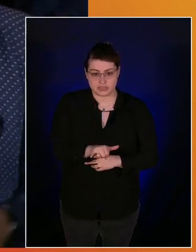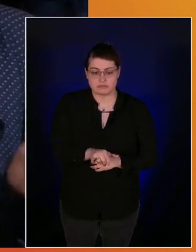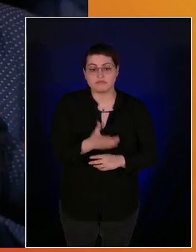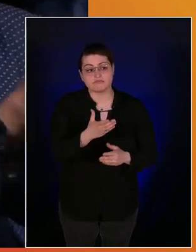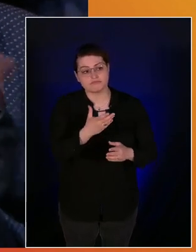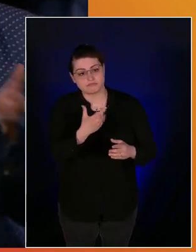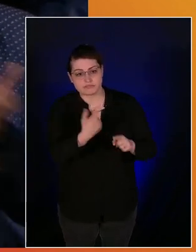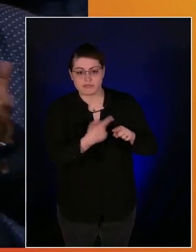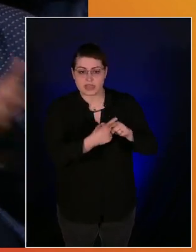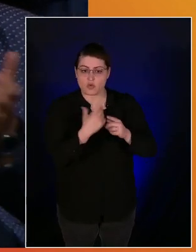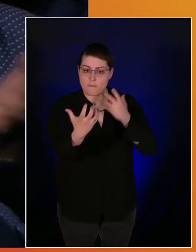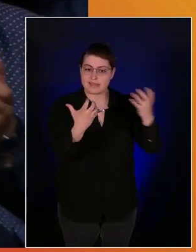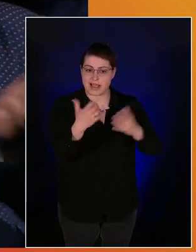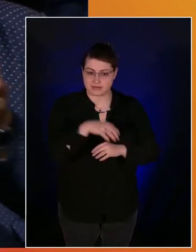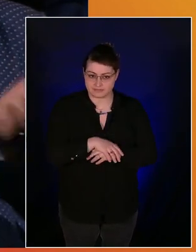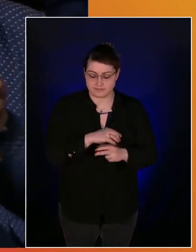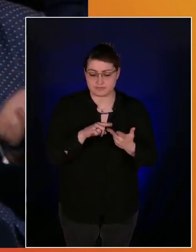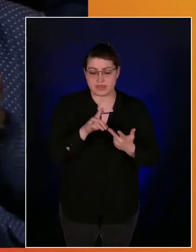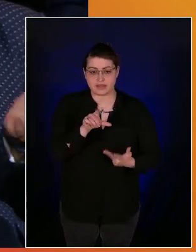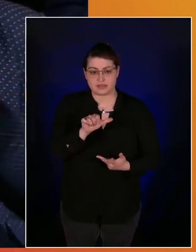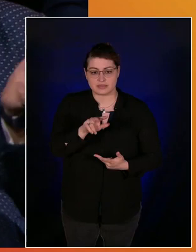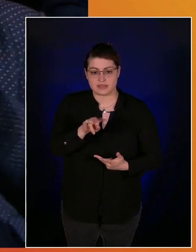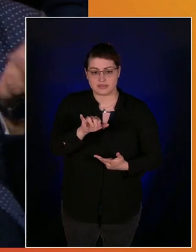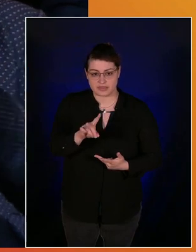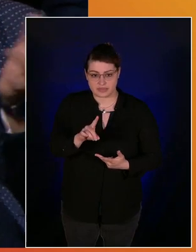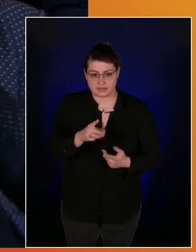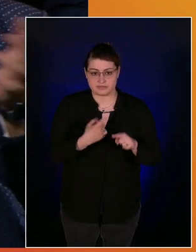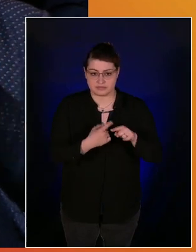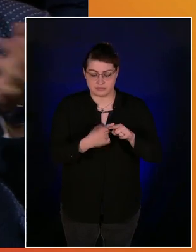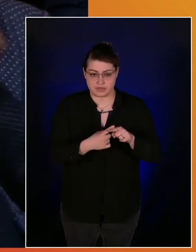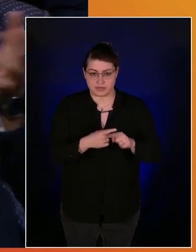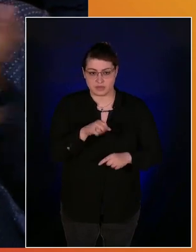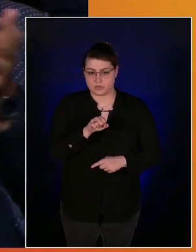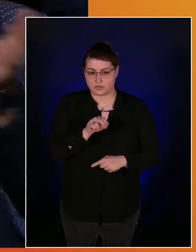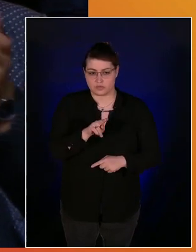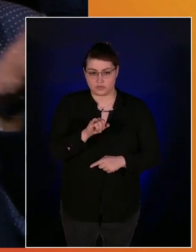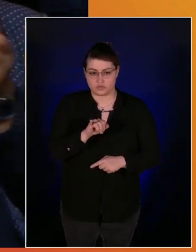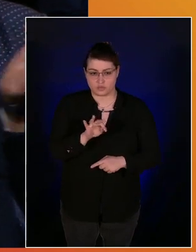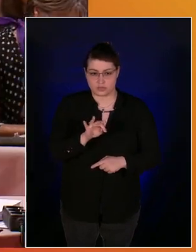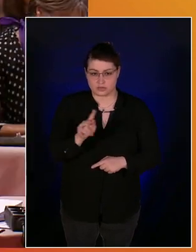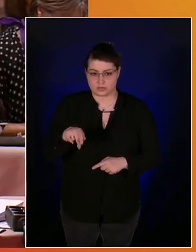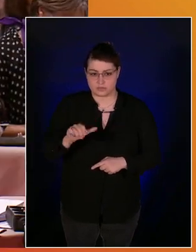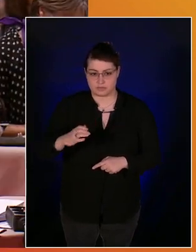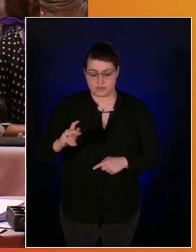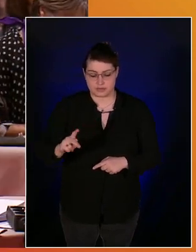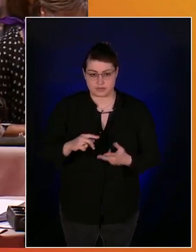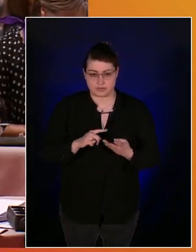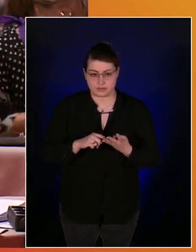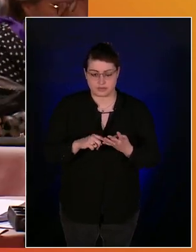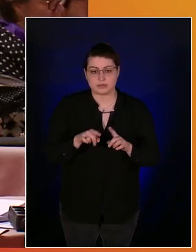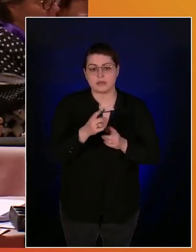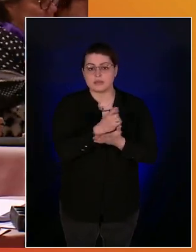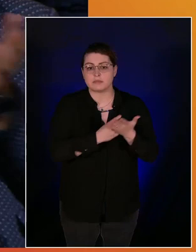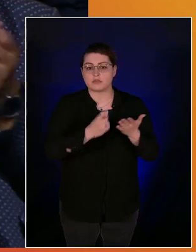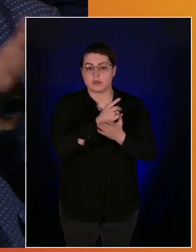spectacle. David Duguay de la Fédération de la FILPAC. David Gisto de l'Union départementale de